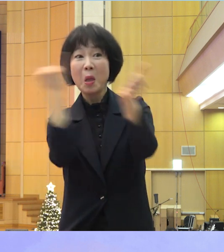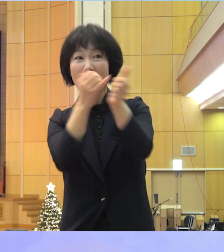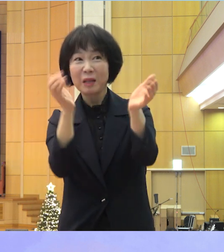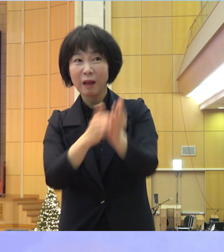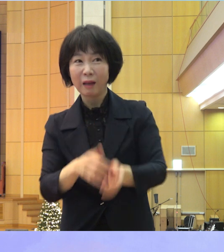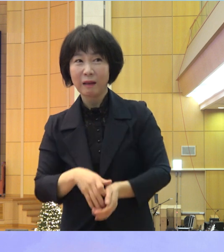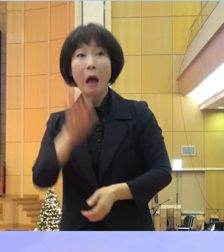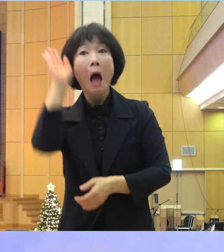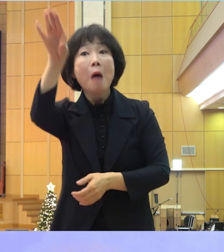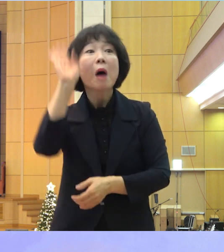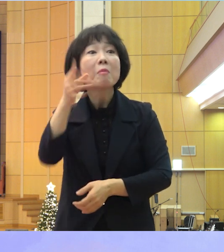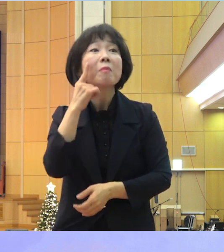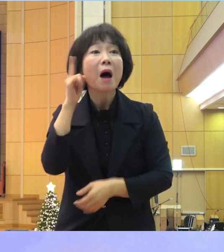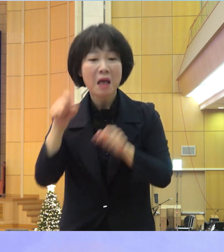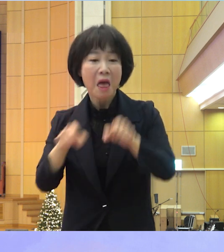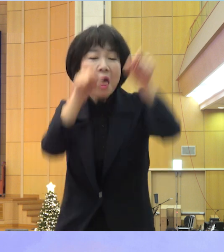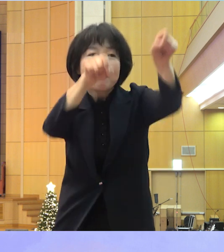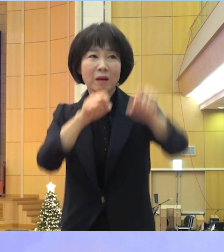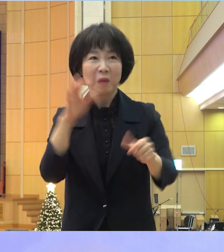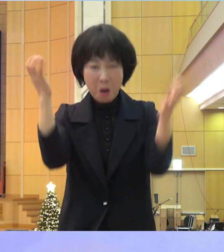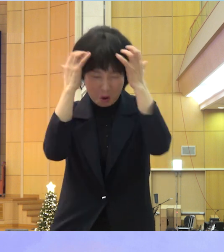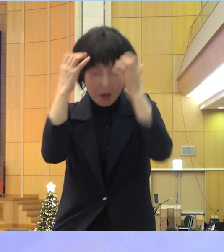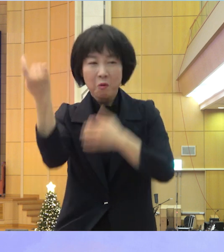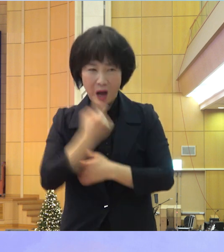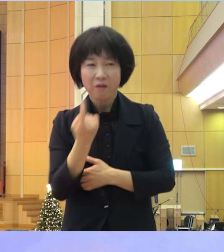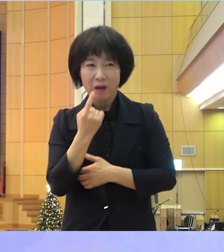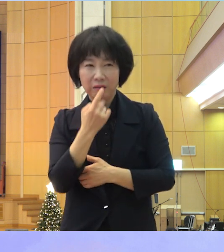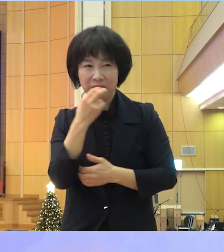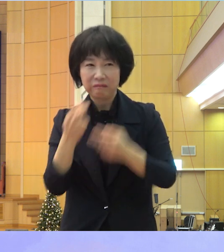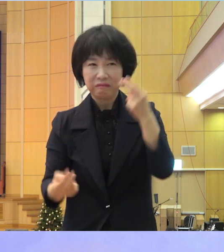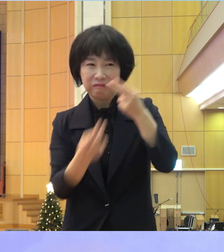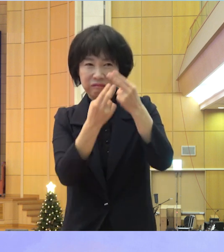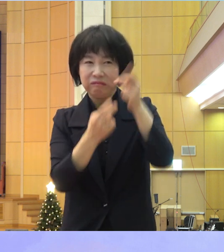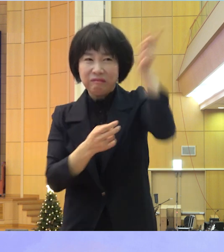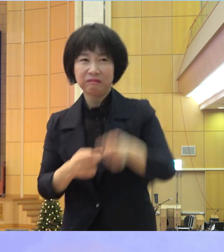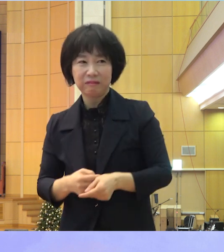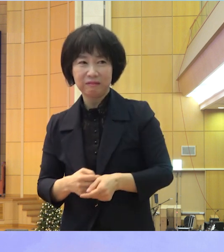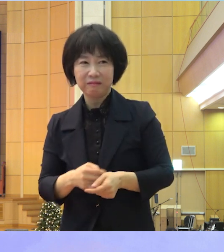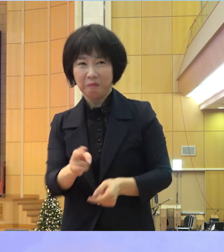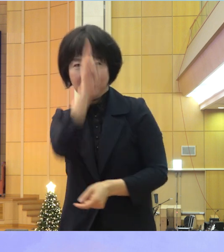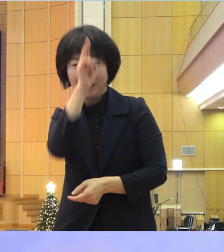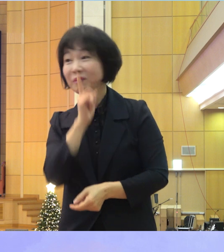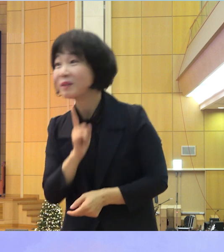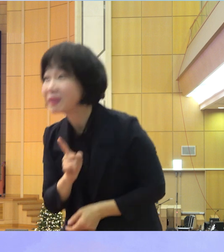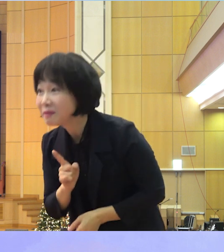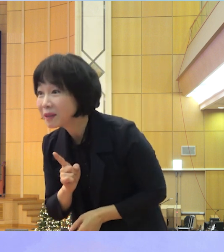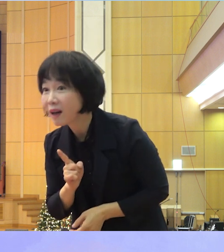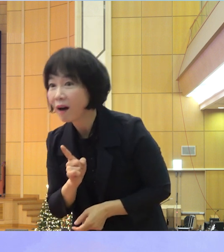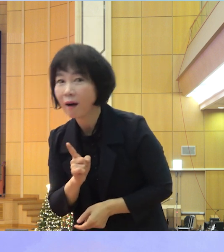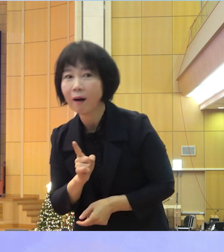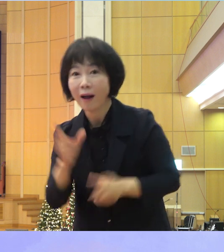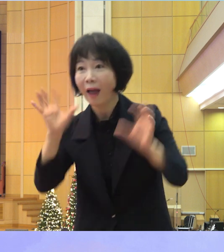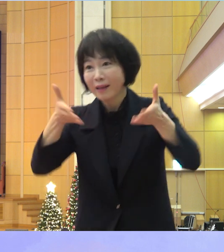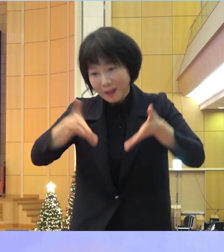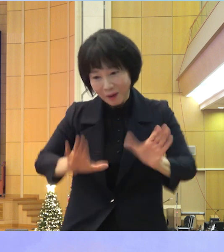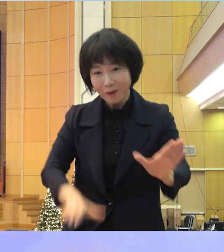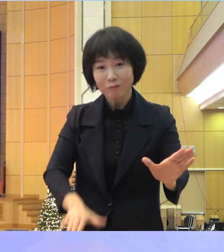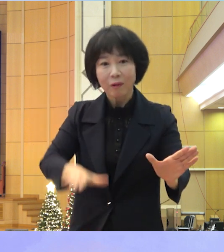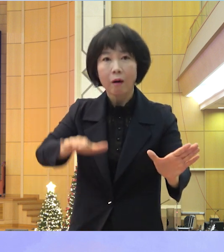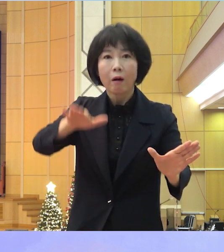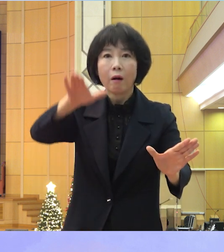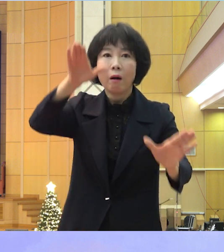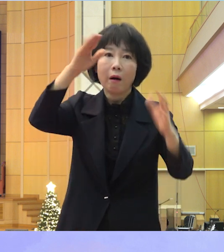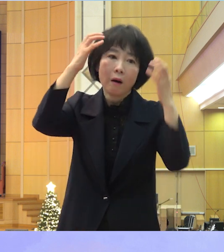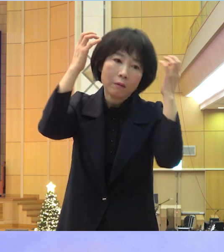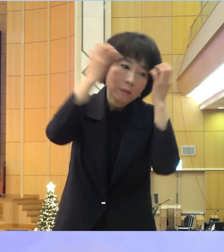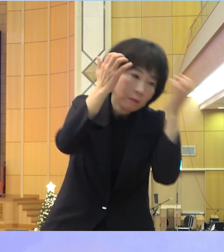그렇게 들린다는 거예요. 태어날 때부터 그 고생문을 통과해서 태어났는데